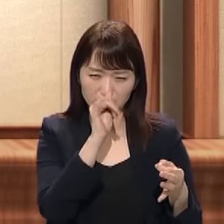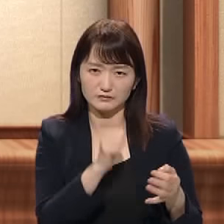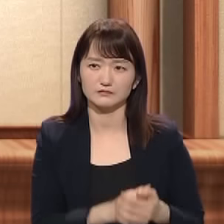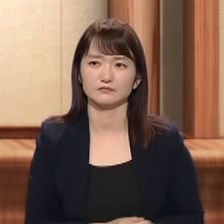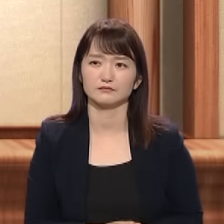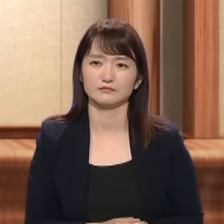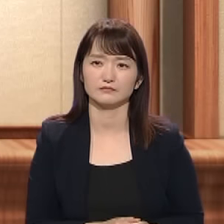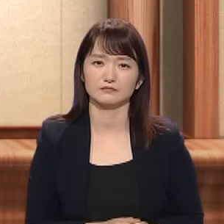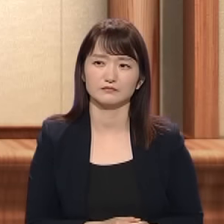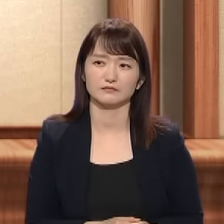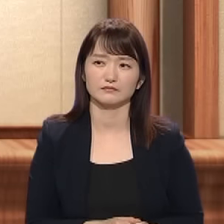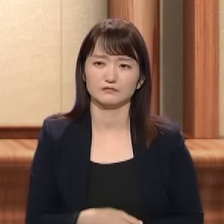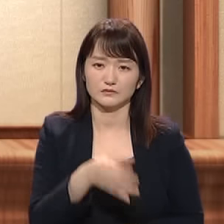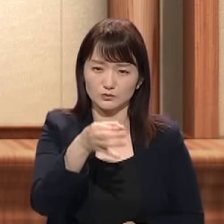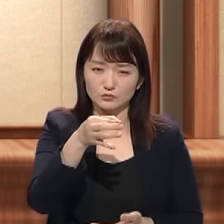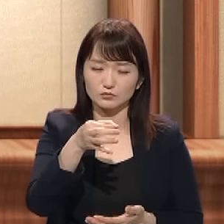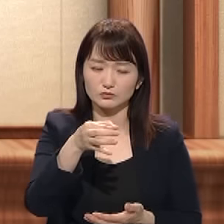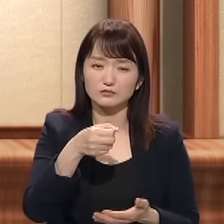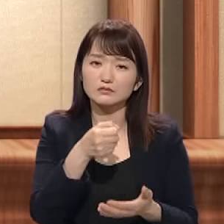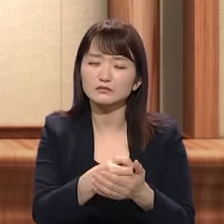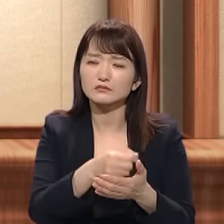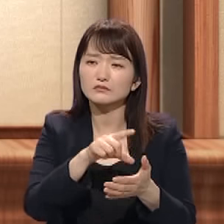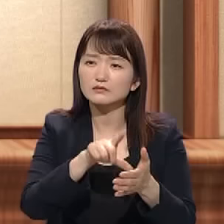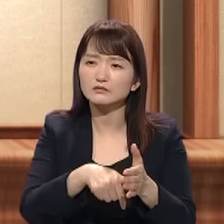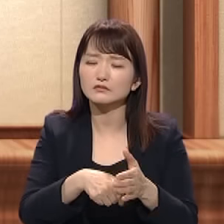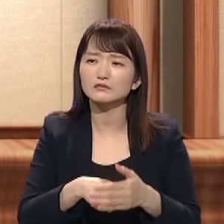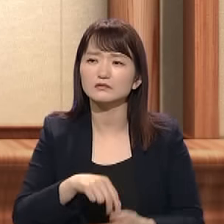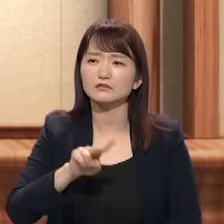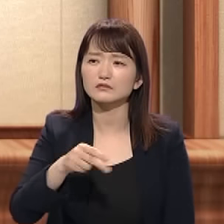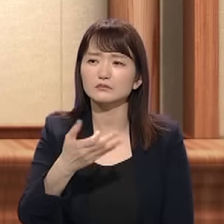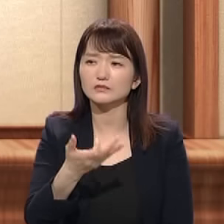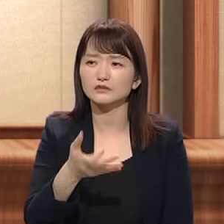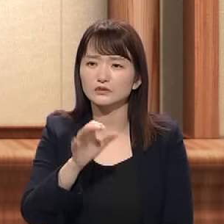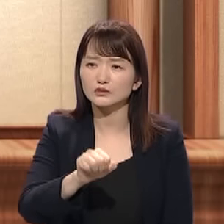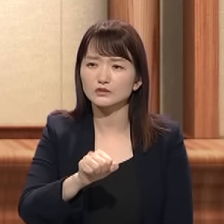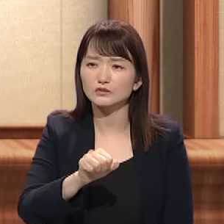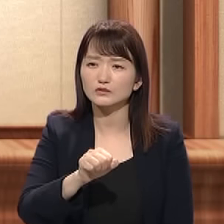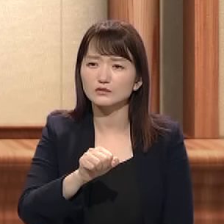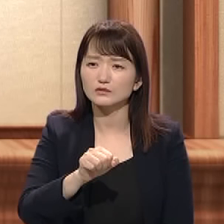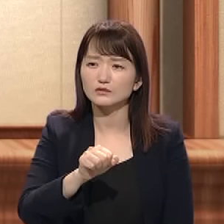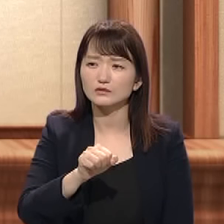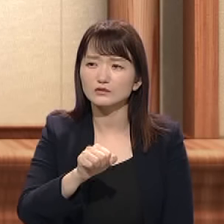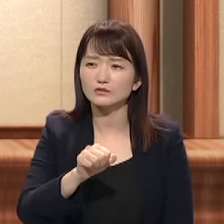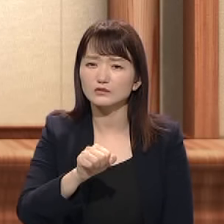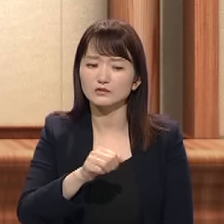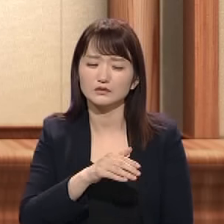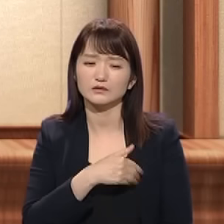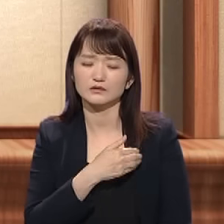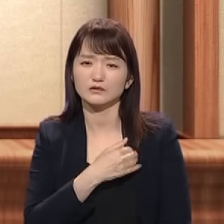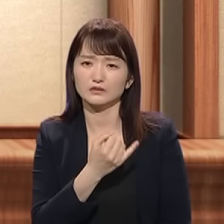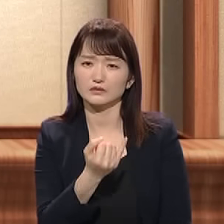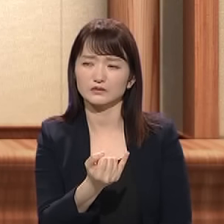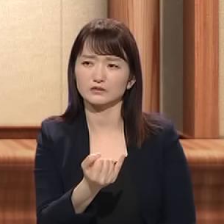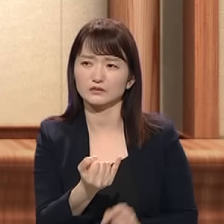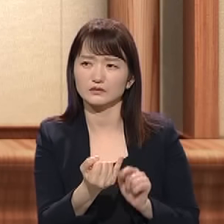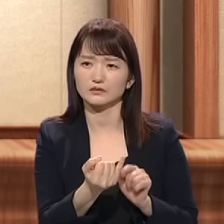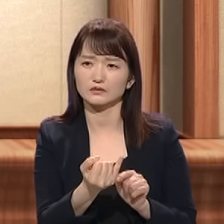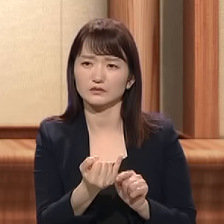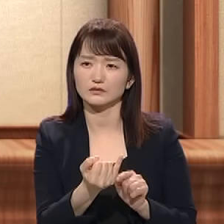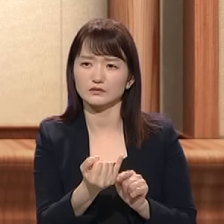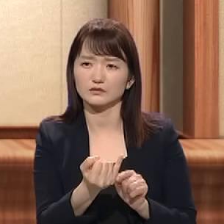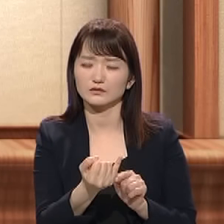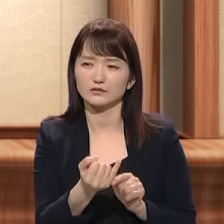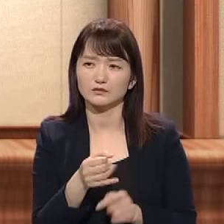가액을 산정함에 있어서 이 219억 정도를 이 내연 이걸 하려고 이 그